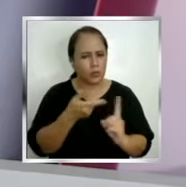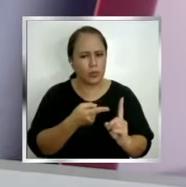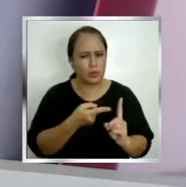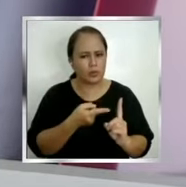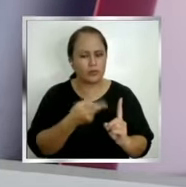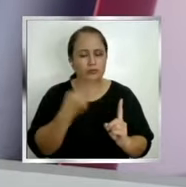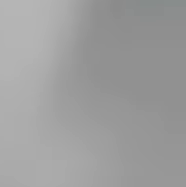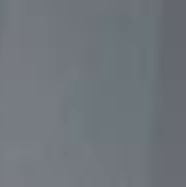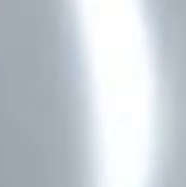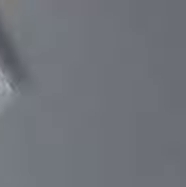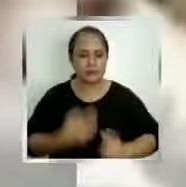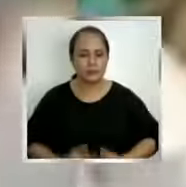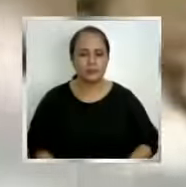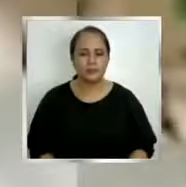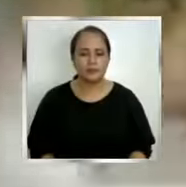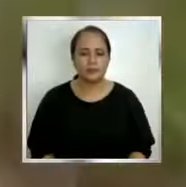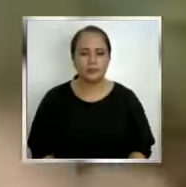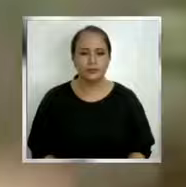Balitang Bicolandia.